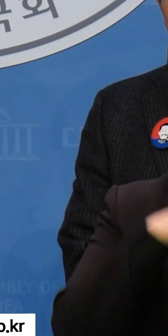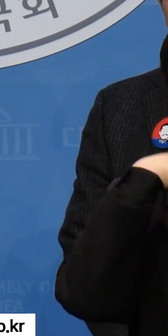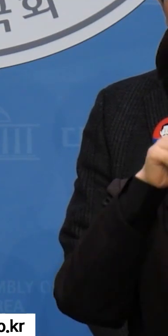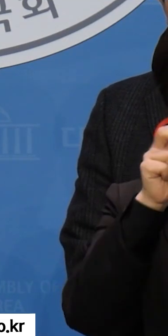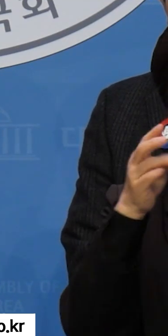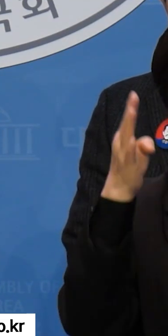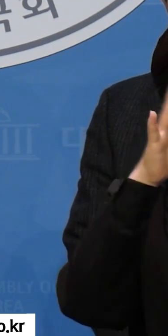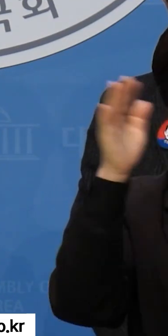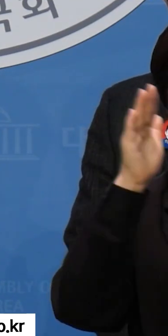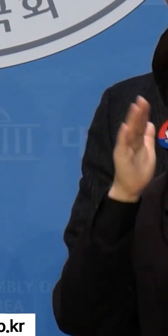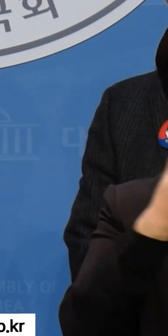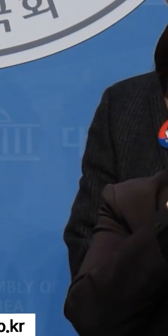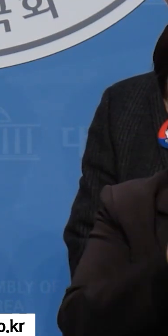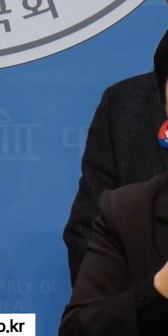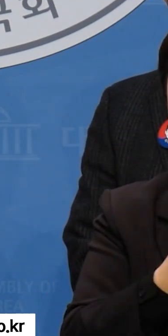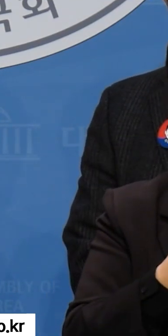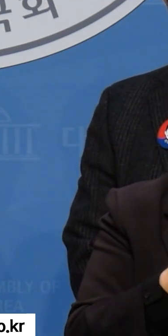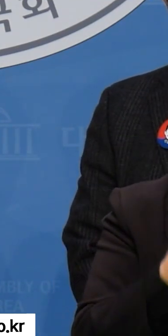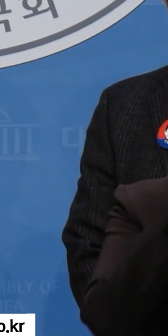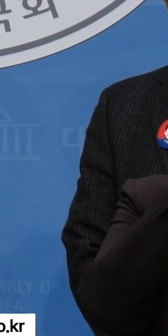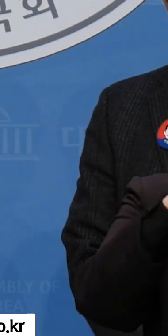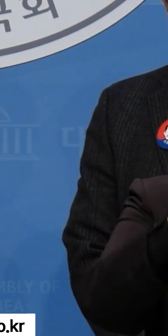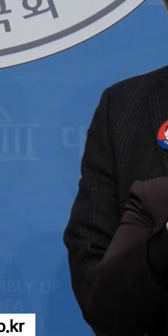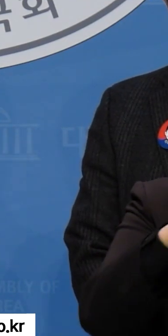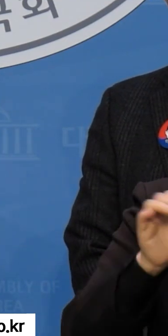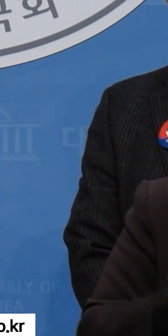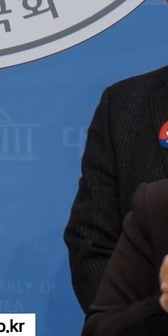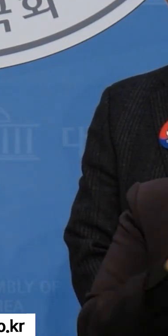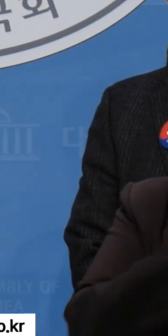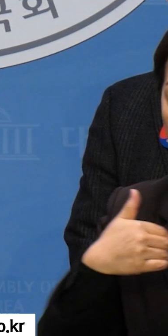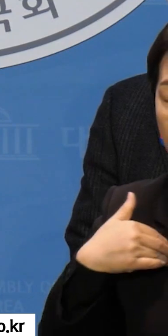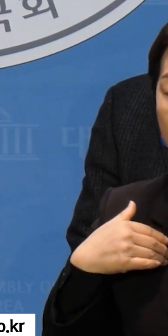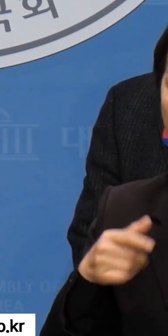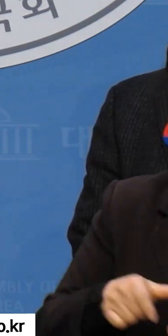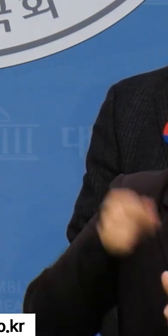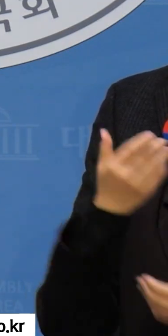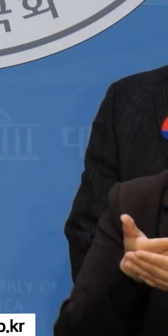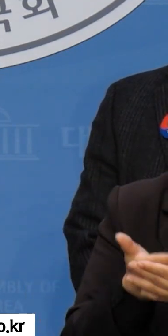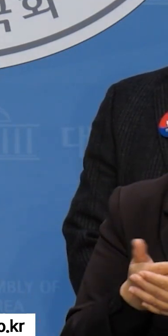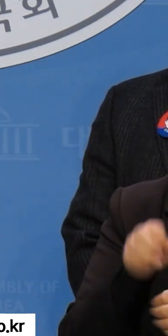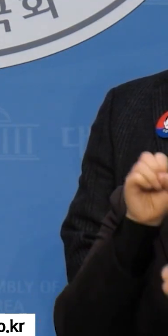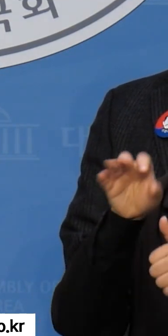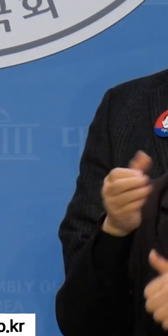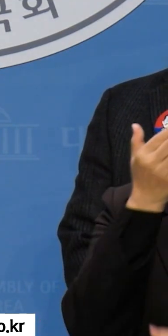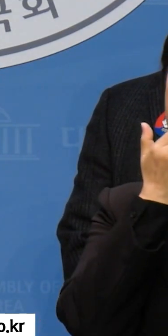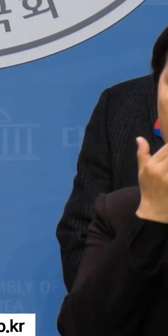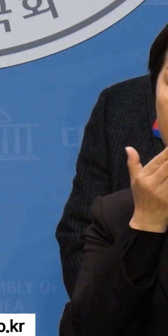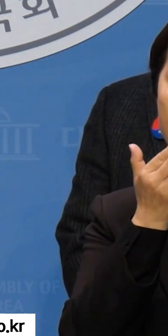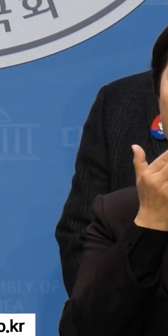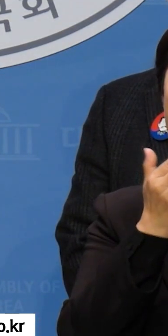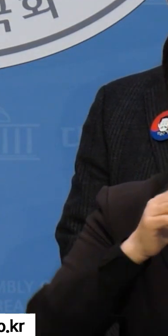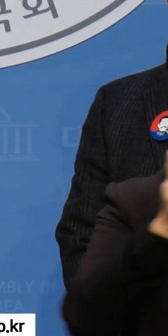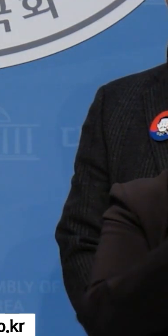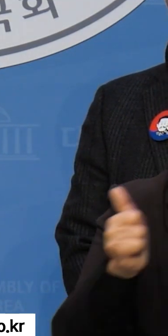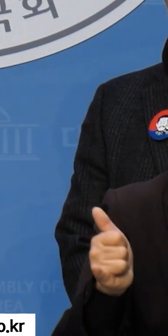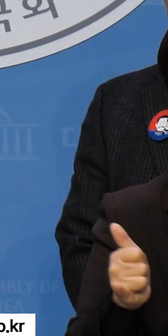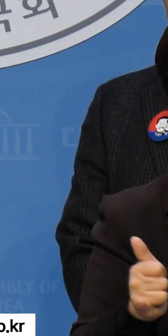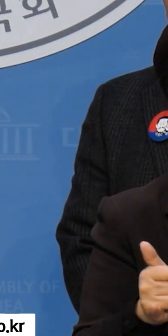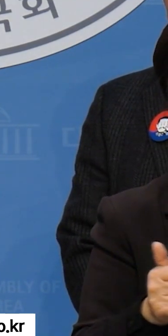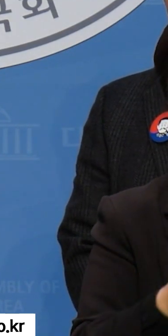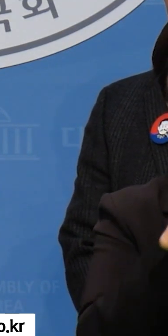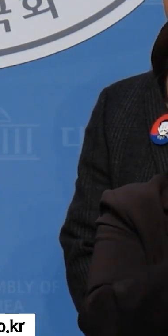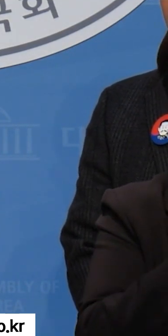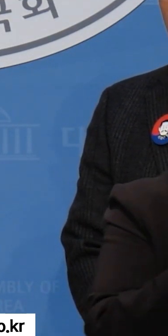22살 대학생도 행복한 서울, 친구들에게도 당당하게 뽑아달라고 말할 수 있는 국민에게